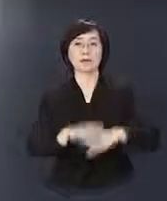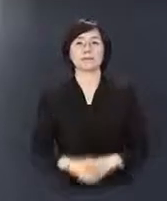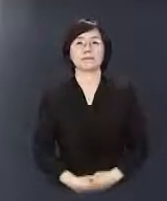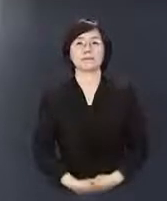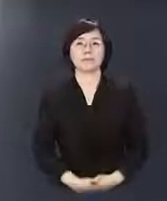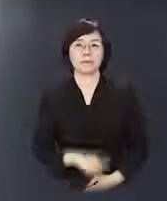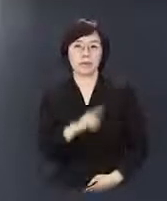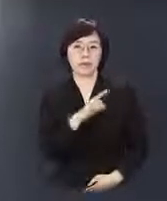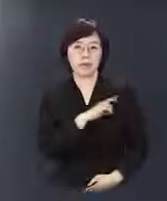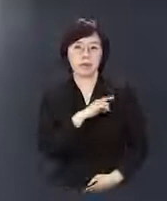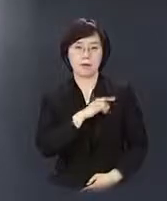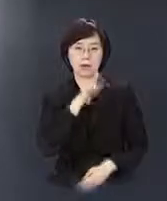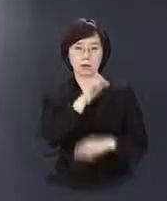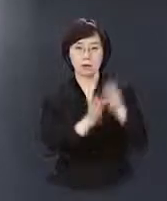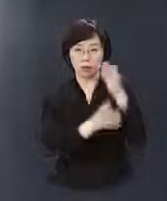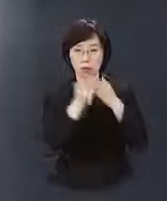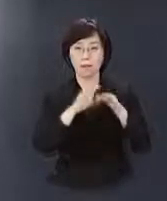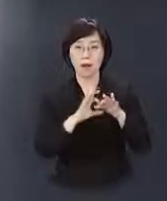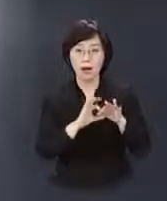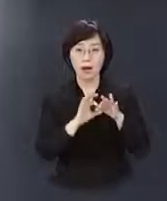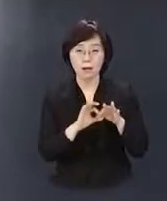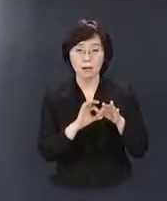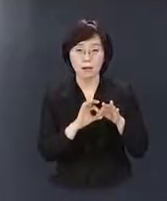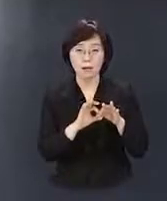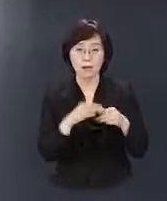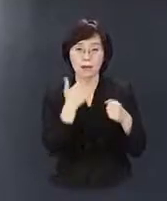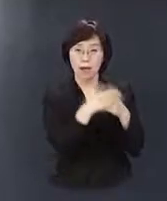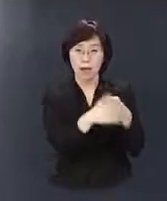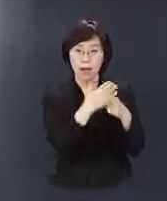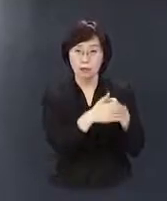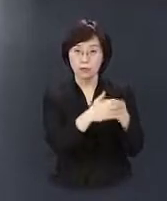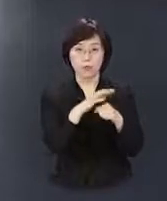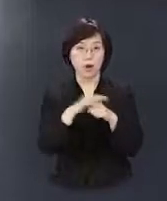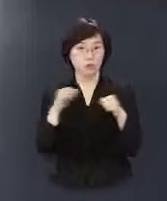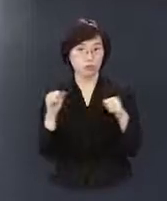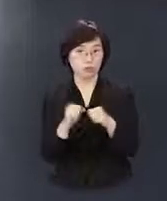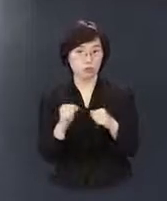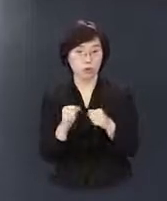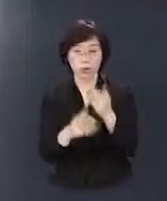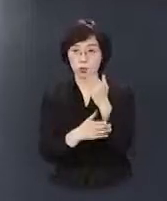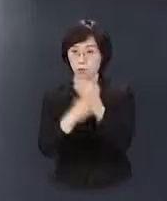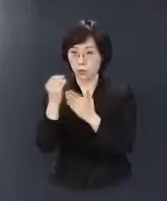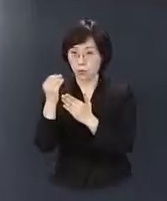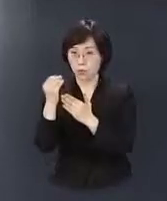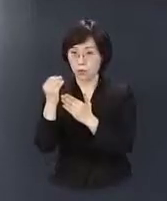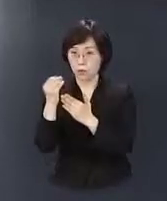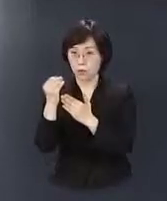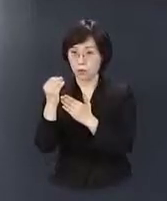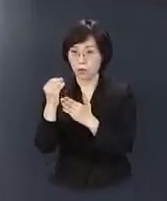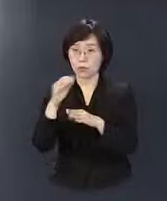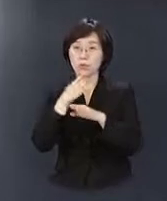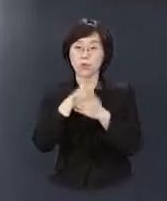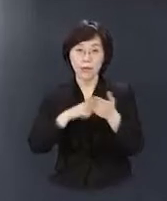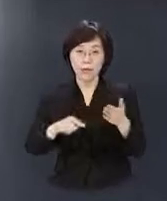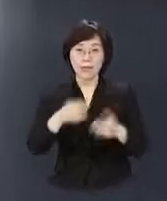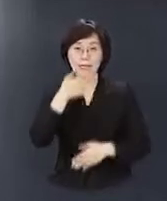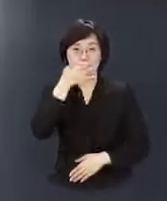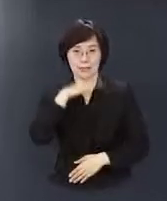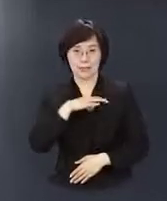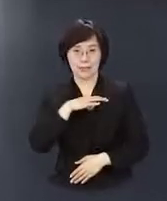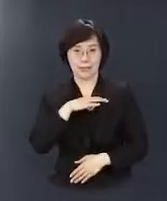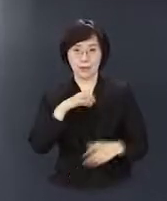우선 행정 통합과 관련해서는 대구 경부 통합 손해 이드